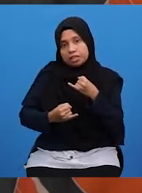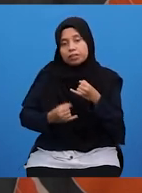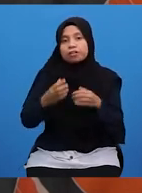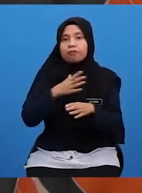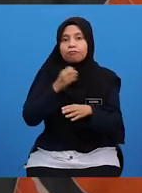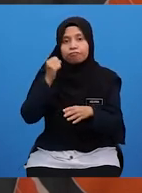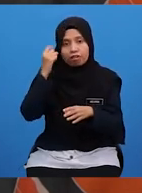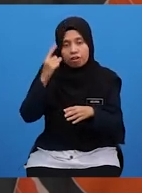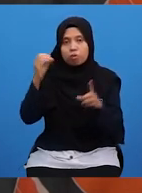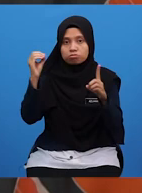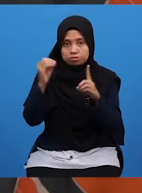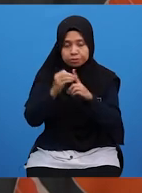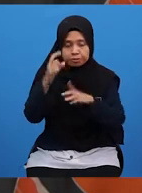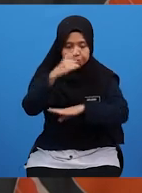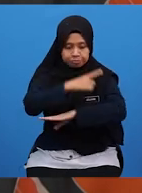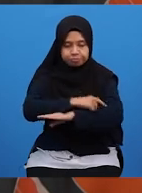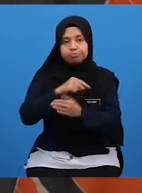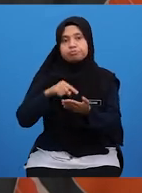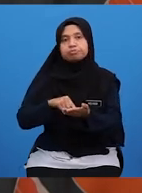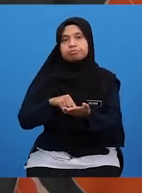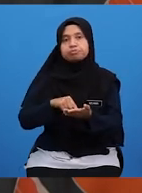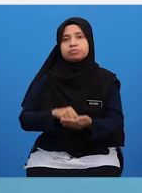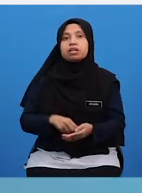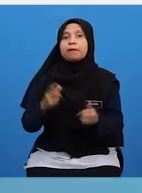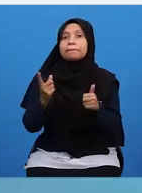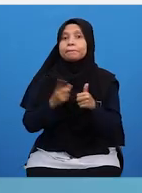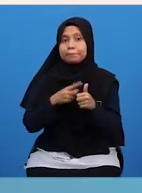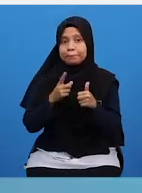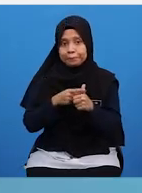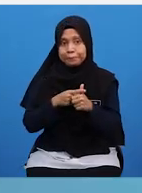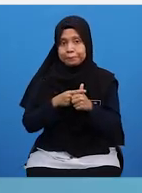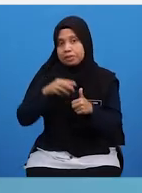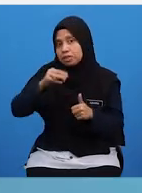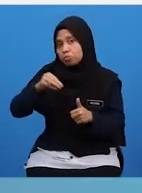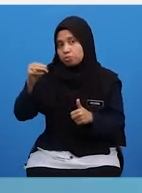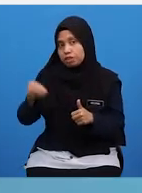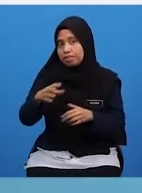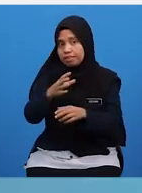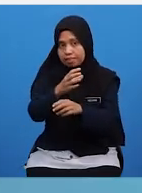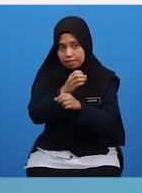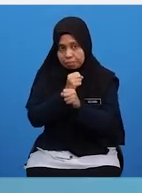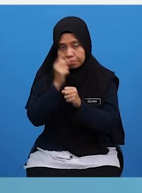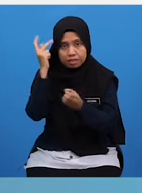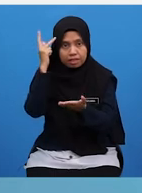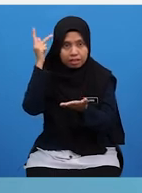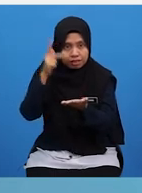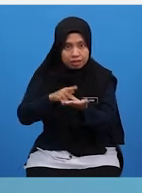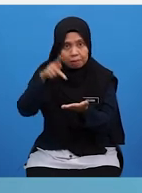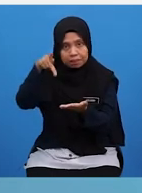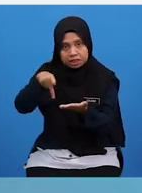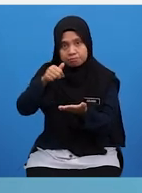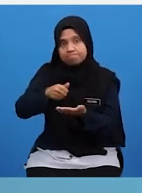menguasai objektif pembelajaran kita pada hari ini. Pertama, murid-murid dapat mengenal